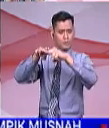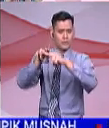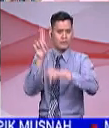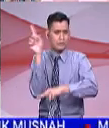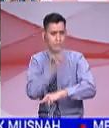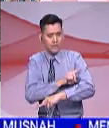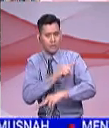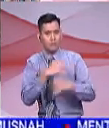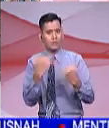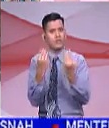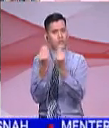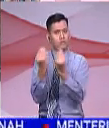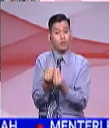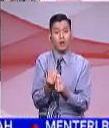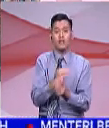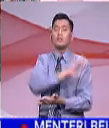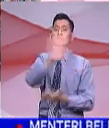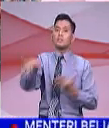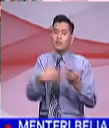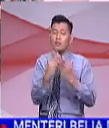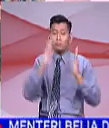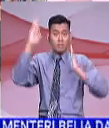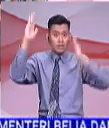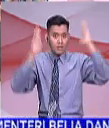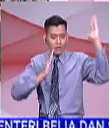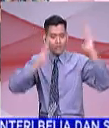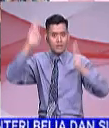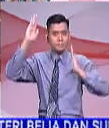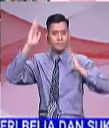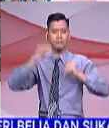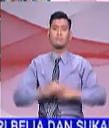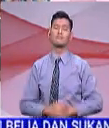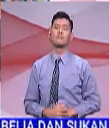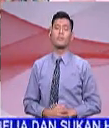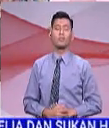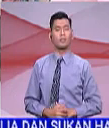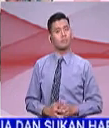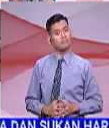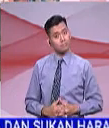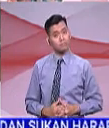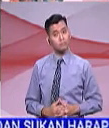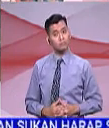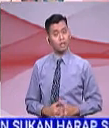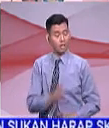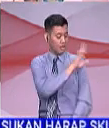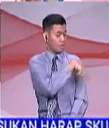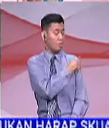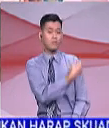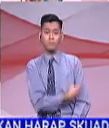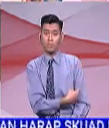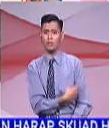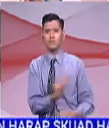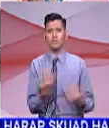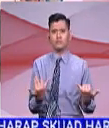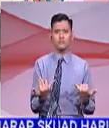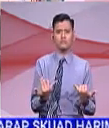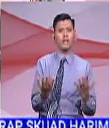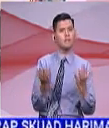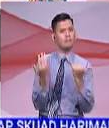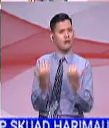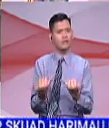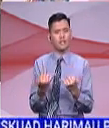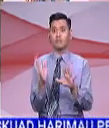seluruh Malaysia, dan kadar yang di hospital pun amat tinggi juga. So